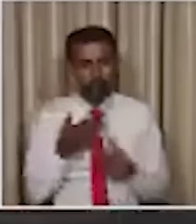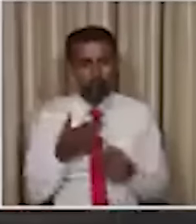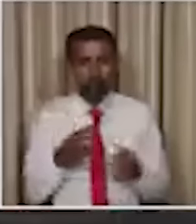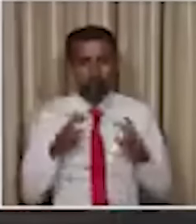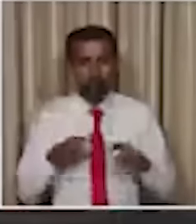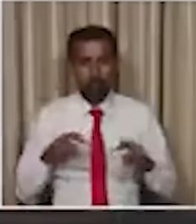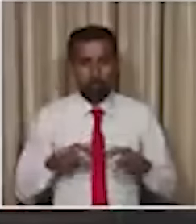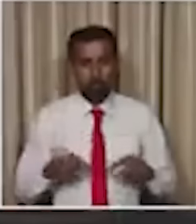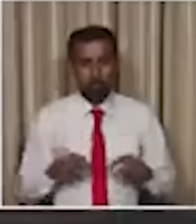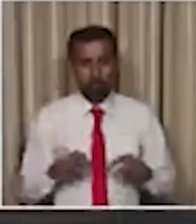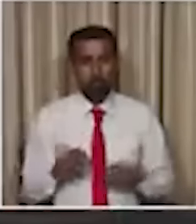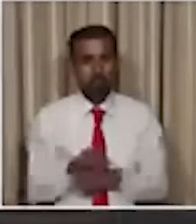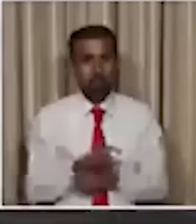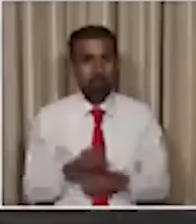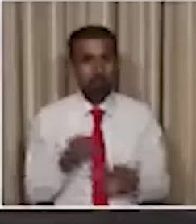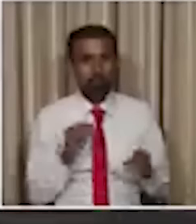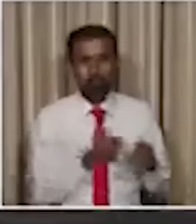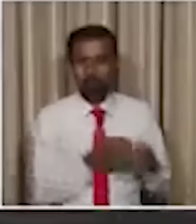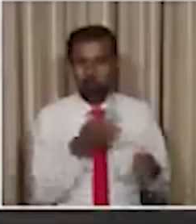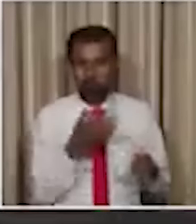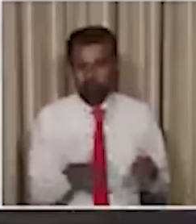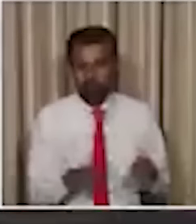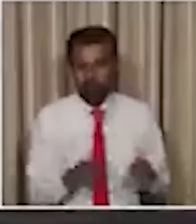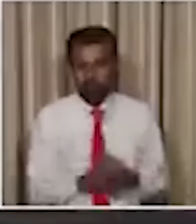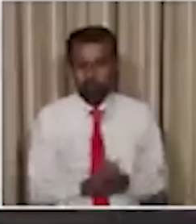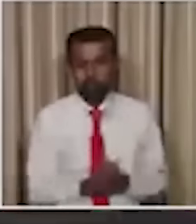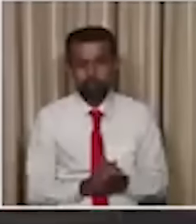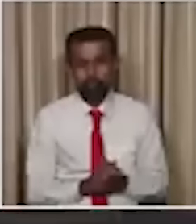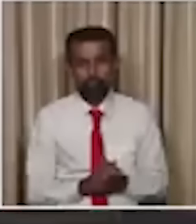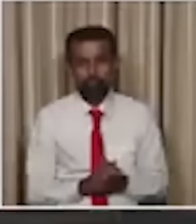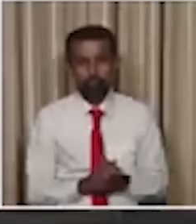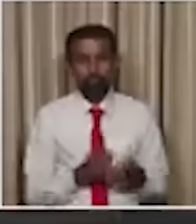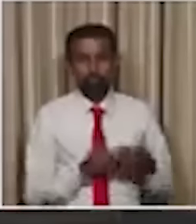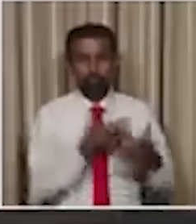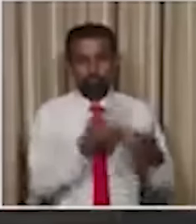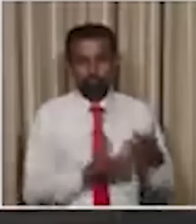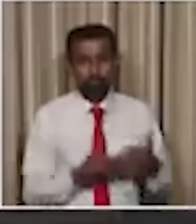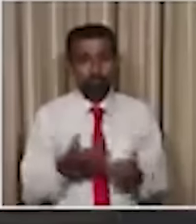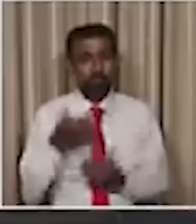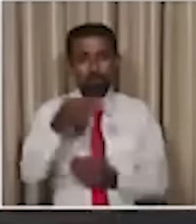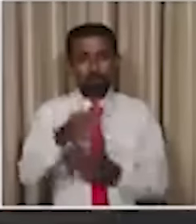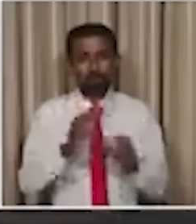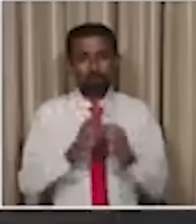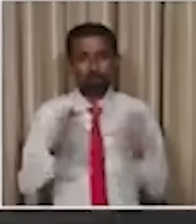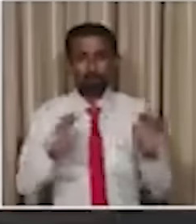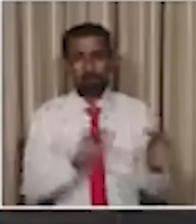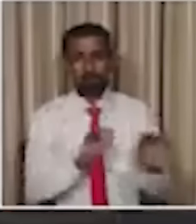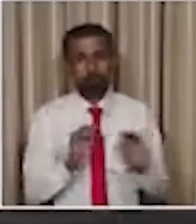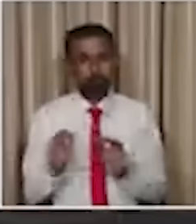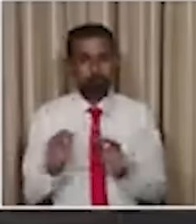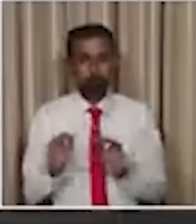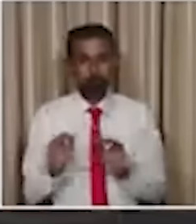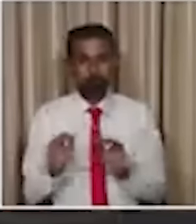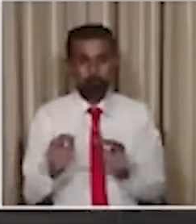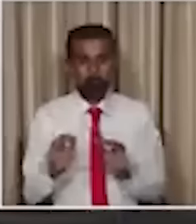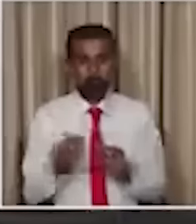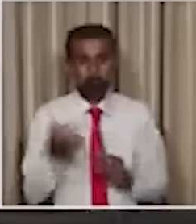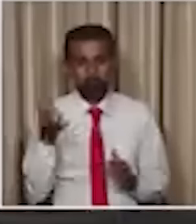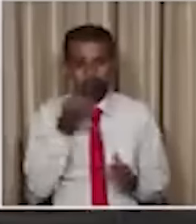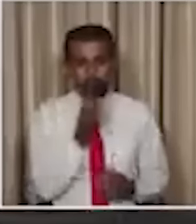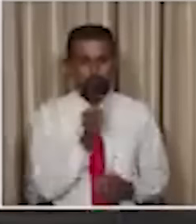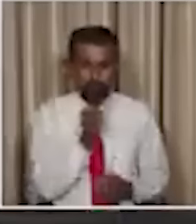විමර්ශනය කිරීමට කොමිසමක් පත් කර ඇති අතර එම වාර්තාව ඉදිරියේදී නිකුත් කිරීමෙන් පසු එම චෝදනා